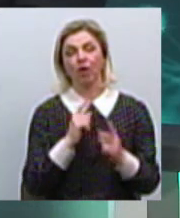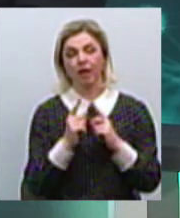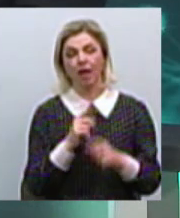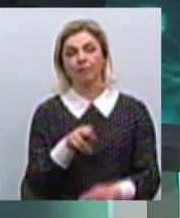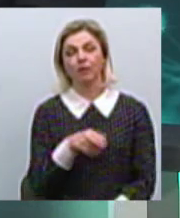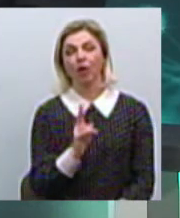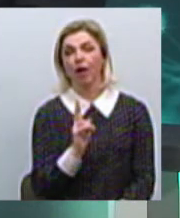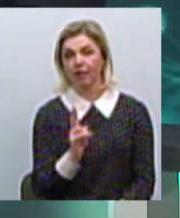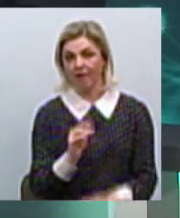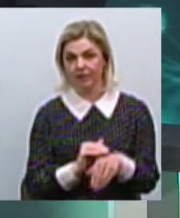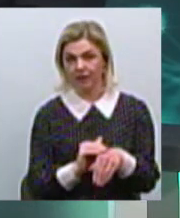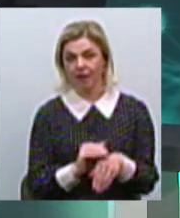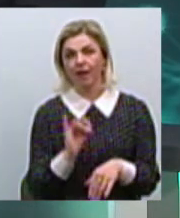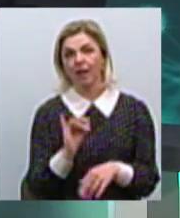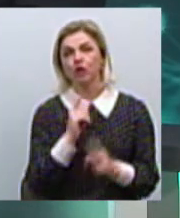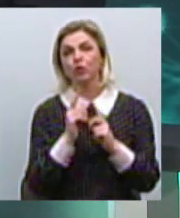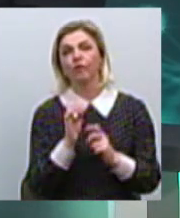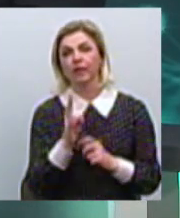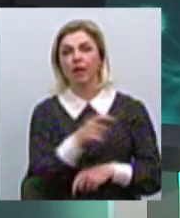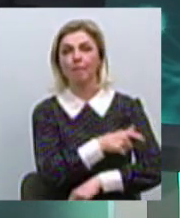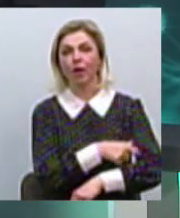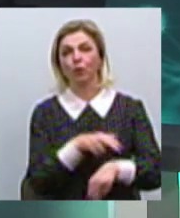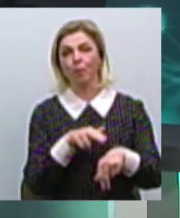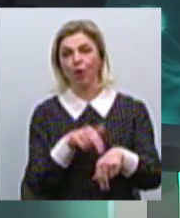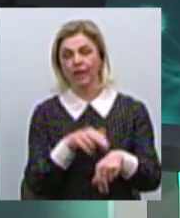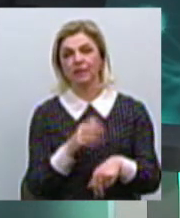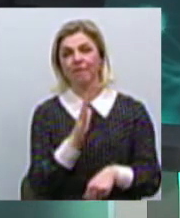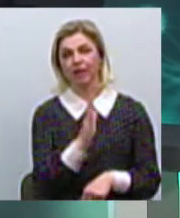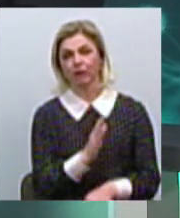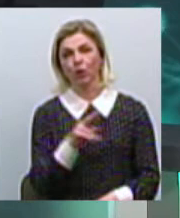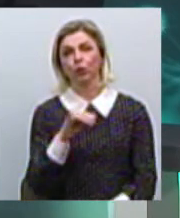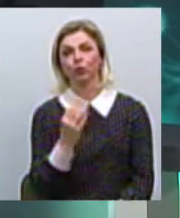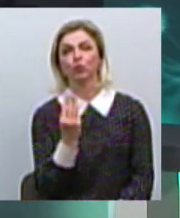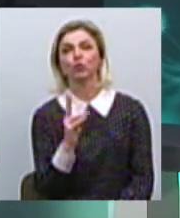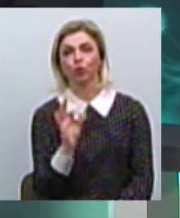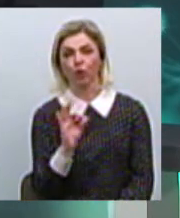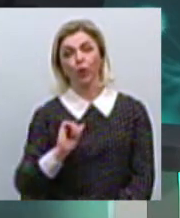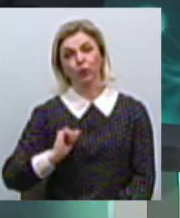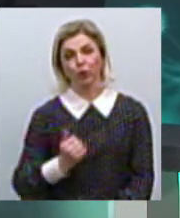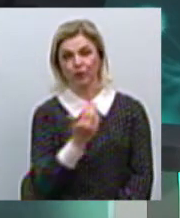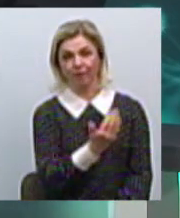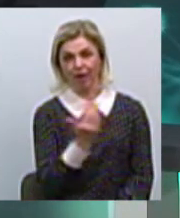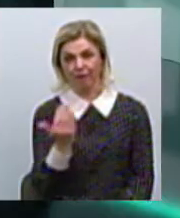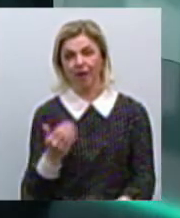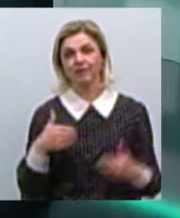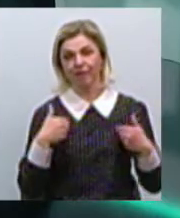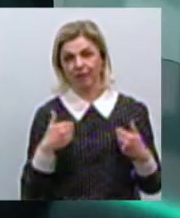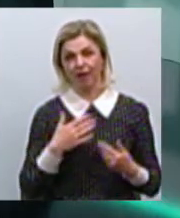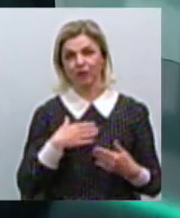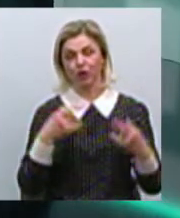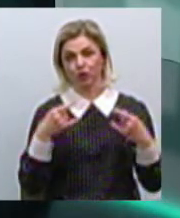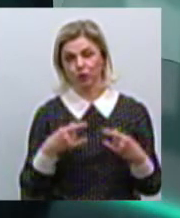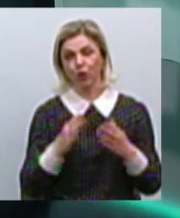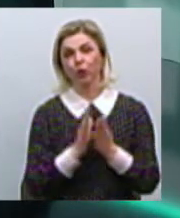Канарський та речник патрульної поліції Віталій Душко. Друзі, я вас вітаю в нашій студії. Добрий вечір. Добрий